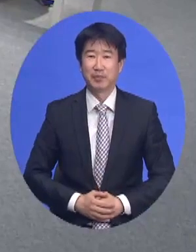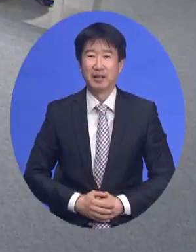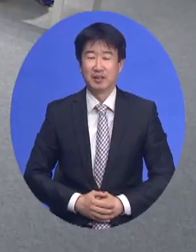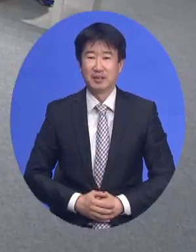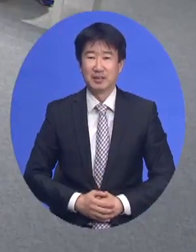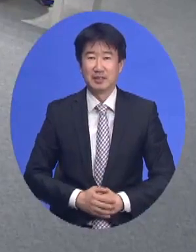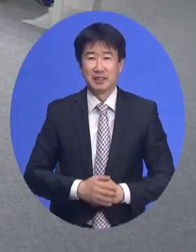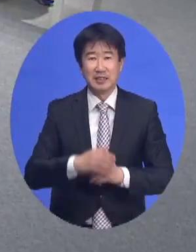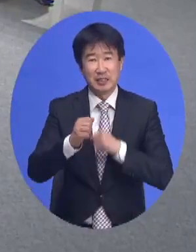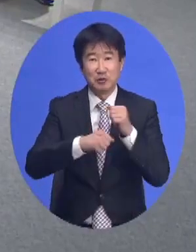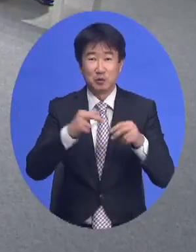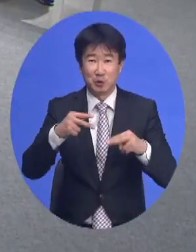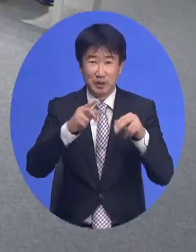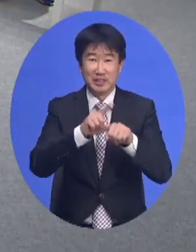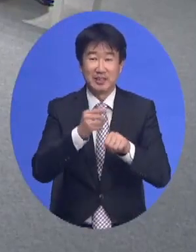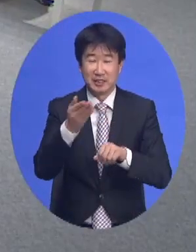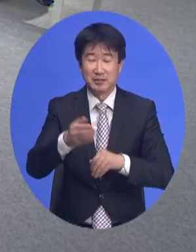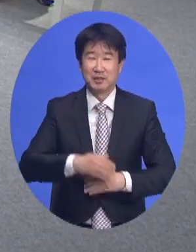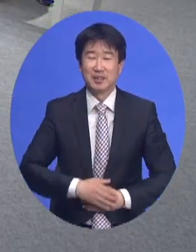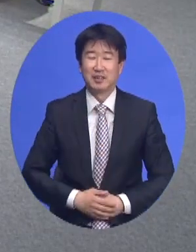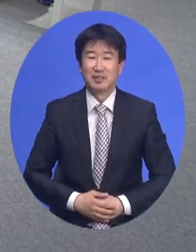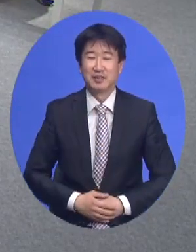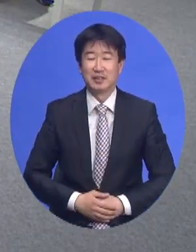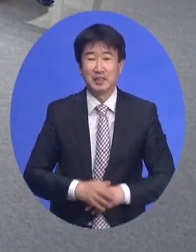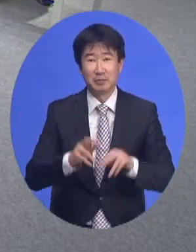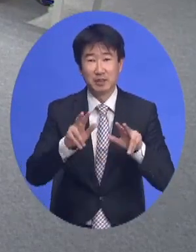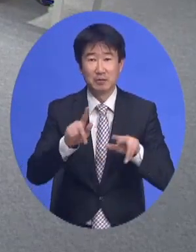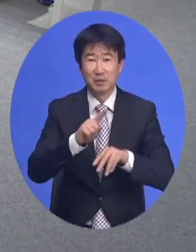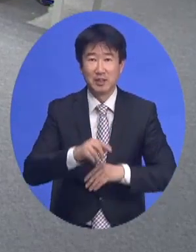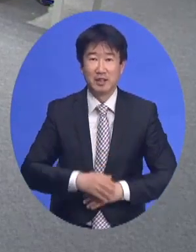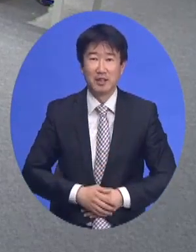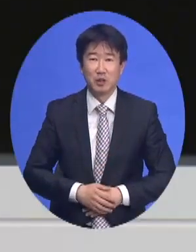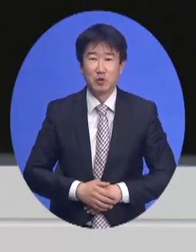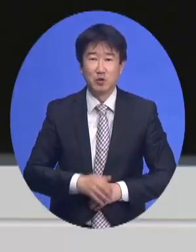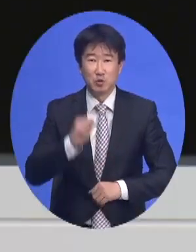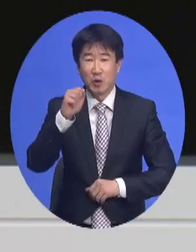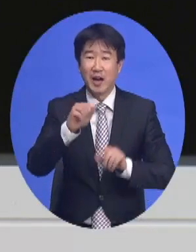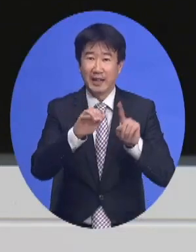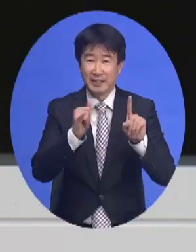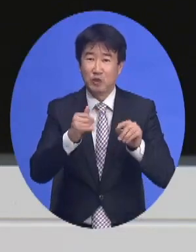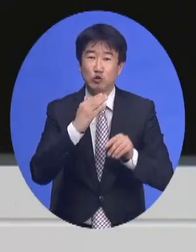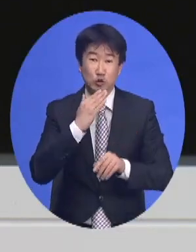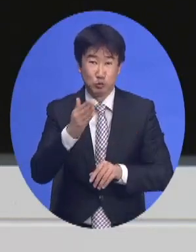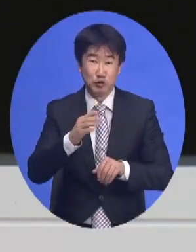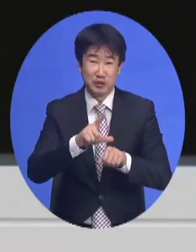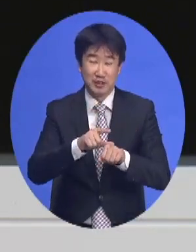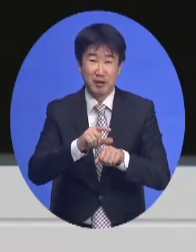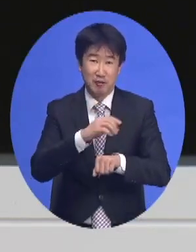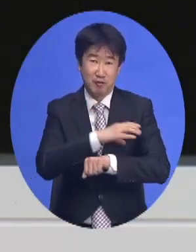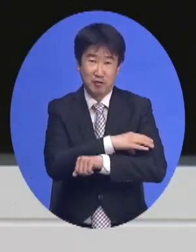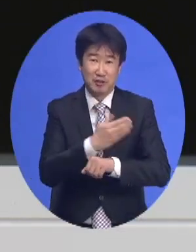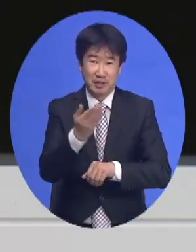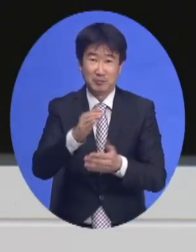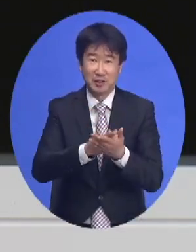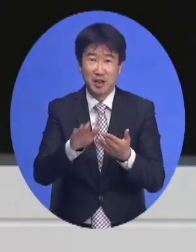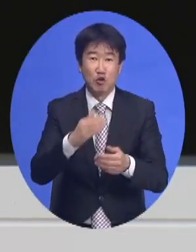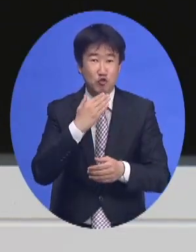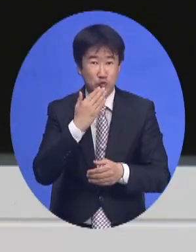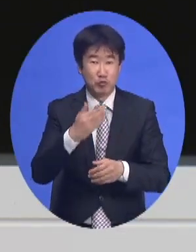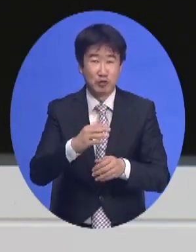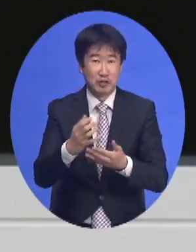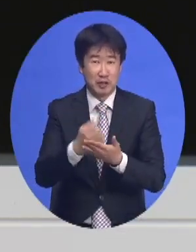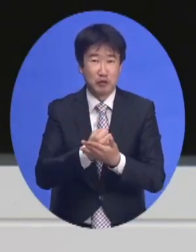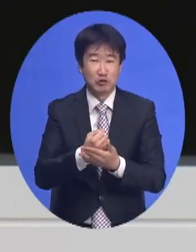이어서 자유토론 시간을 드리겠습니다. 이번에는 한 후보당 9분씩 주도권을 드리겠습니다. 9분간 주도권을